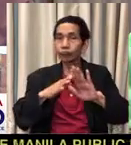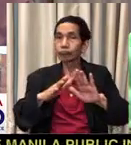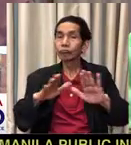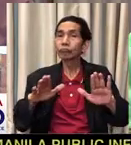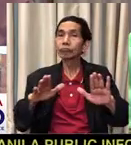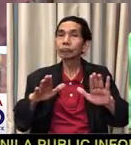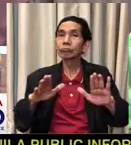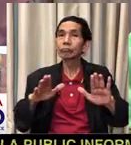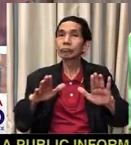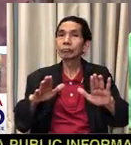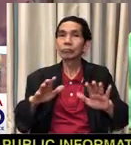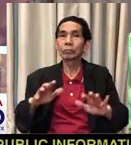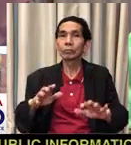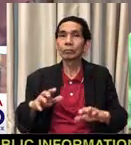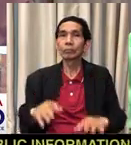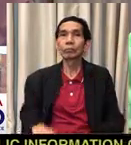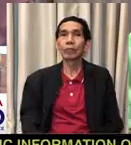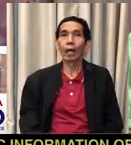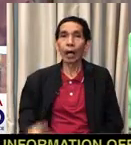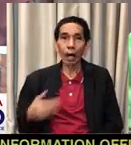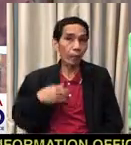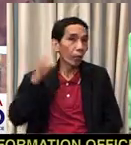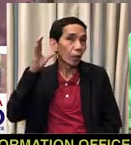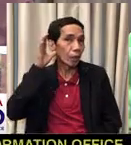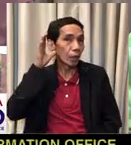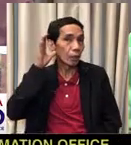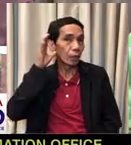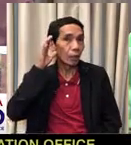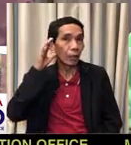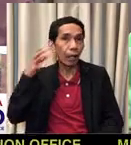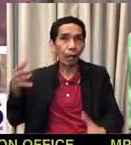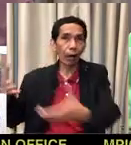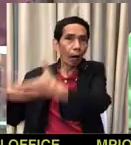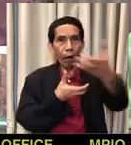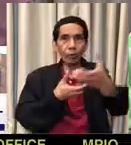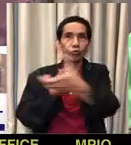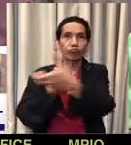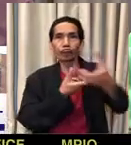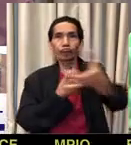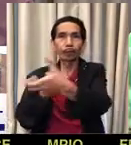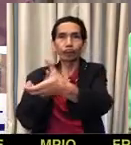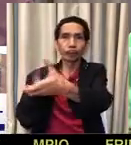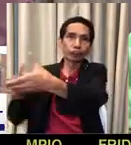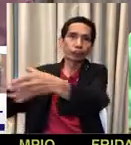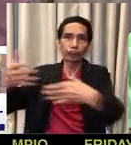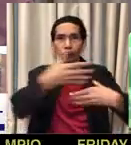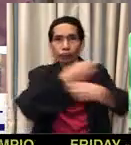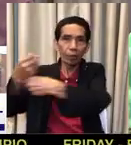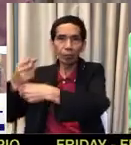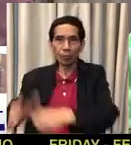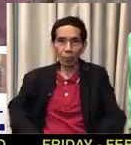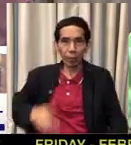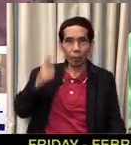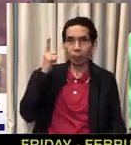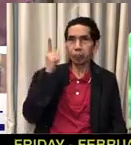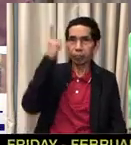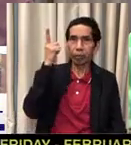Okay. May napabalita, nag-aagaw ng hose. May nagpapaputok ng